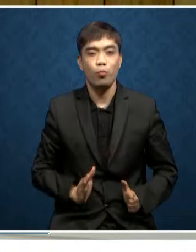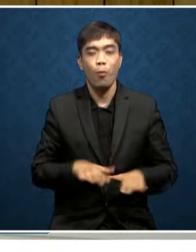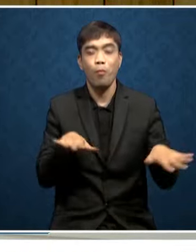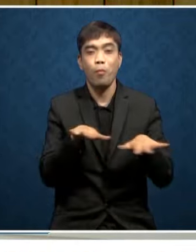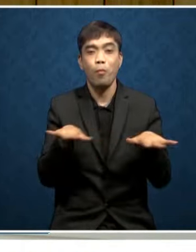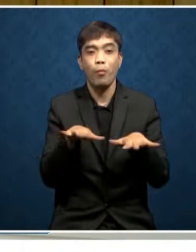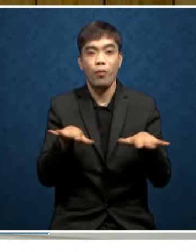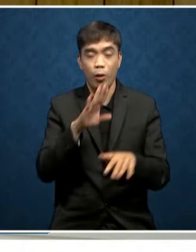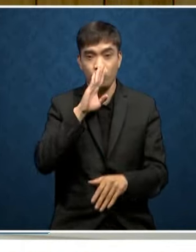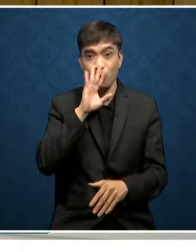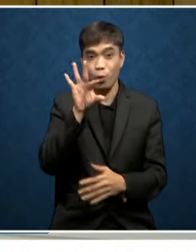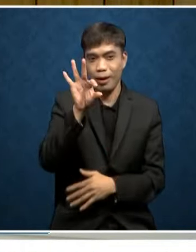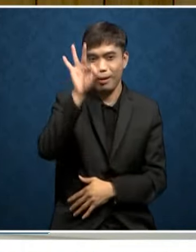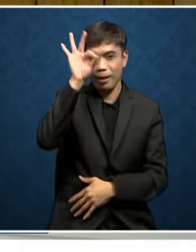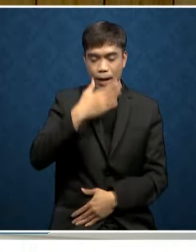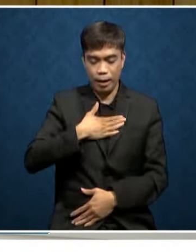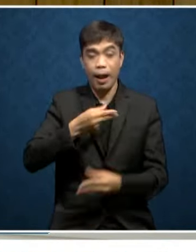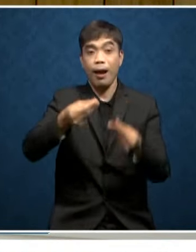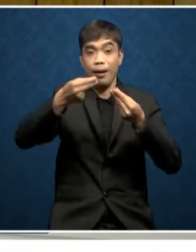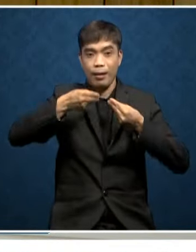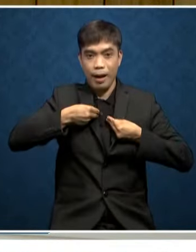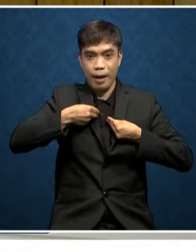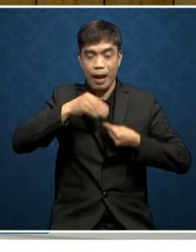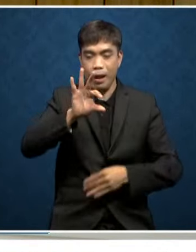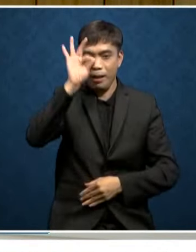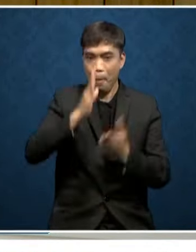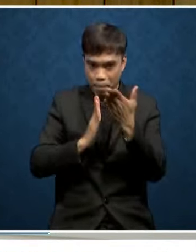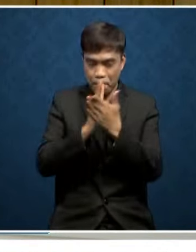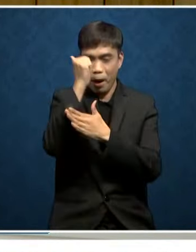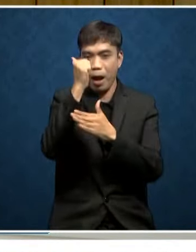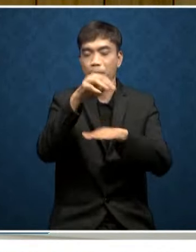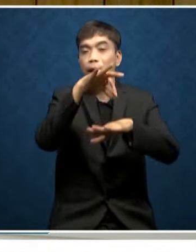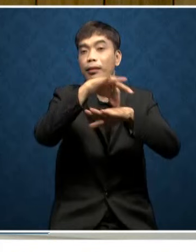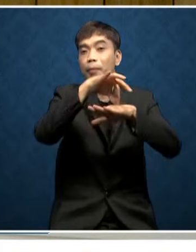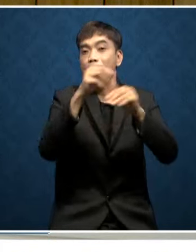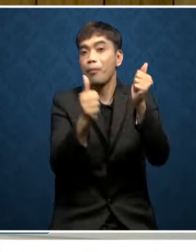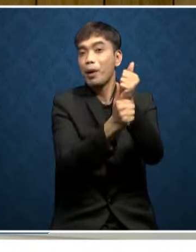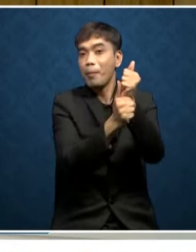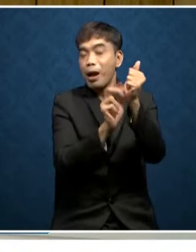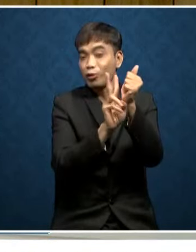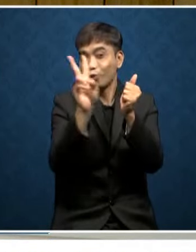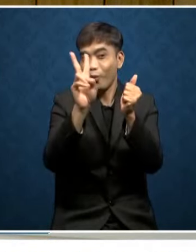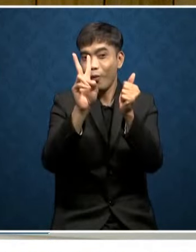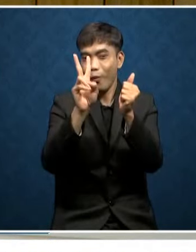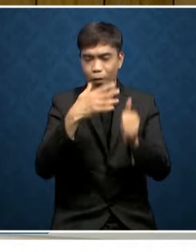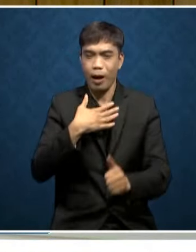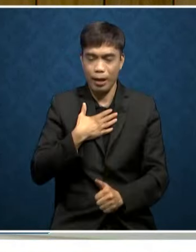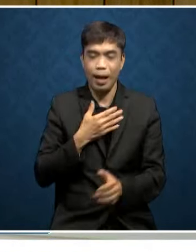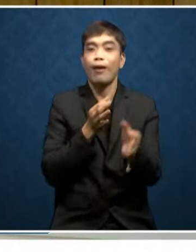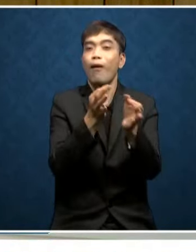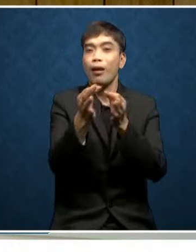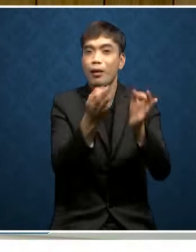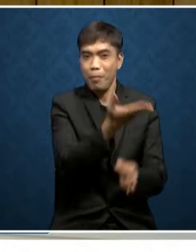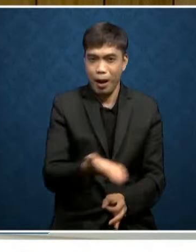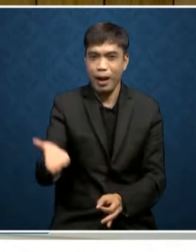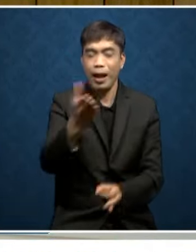ากดิฉันได้รับเลือกเป็นรองประธานวุฒิสภาคนที่สองดิฉันขอเน้นย้ำในบางประเด็นที่สำ